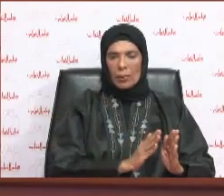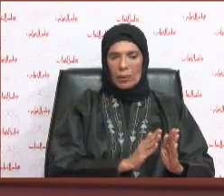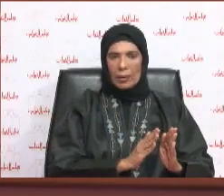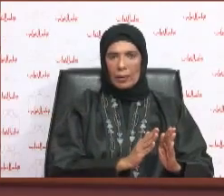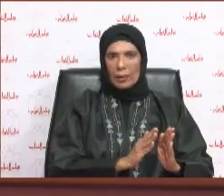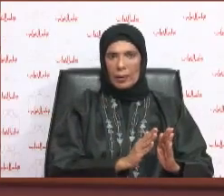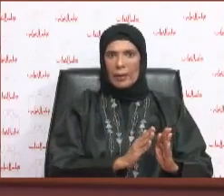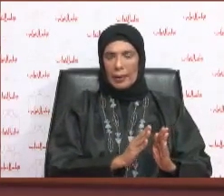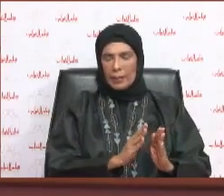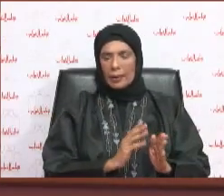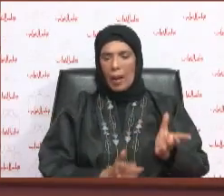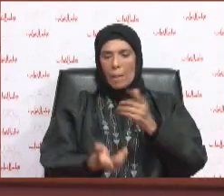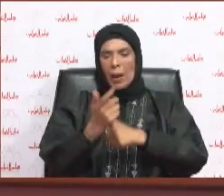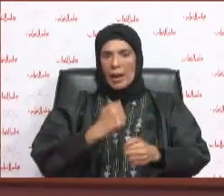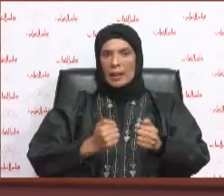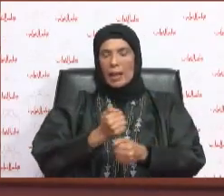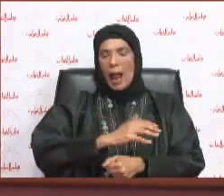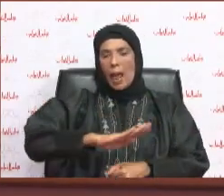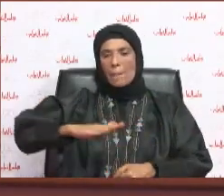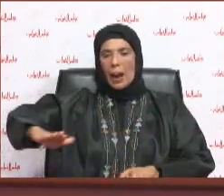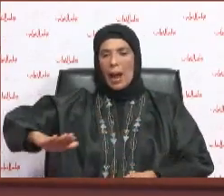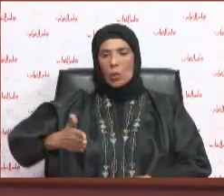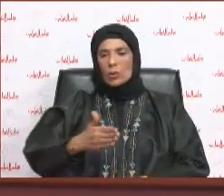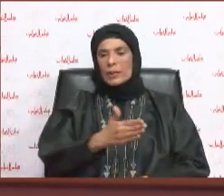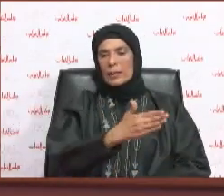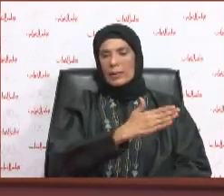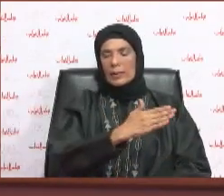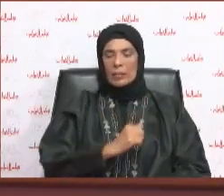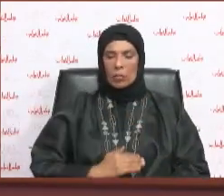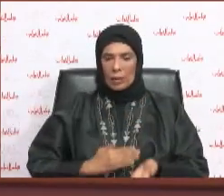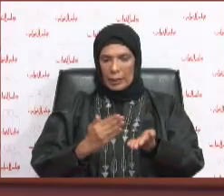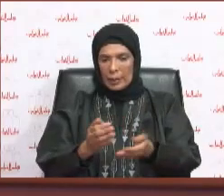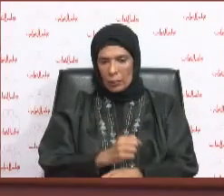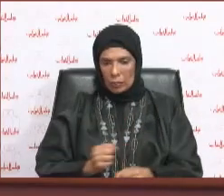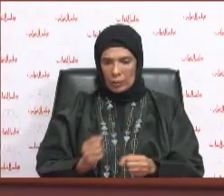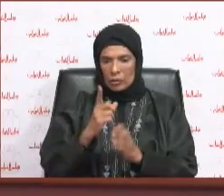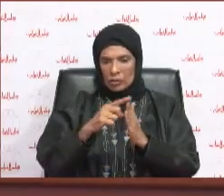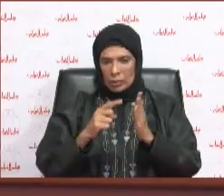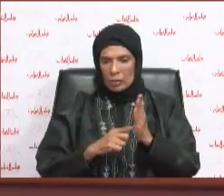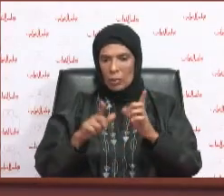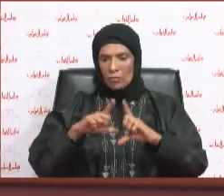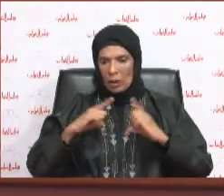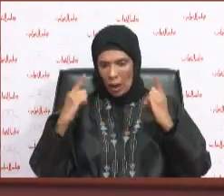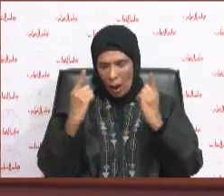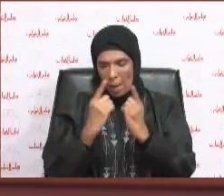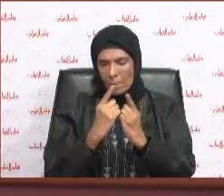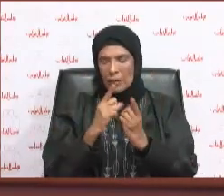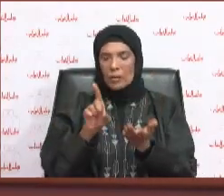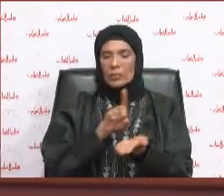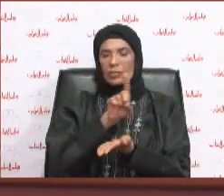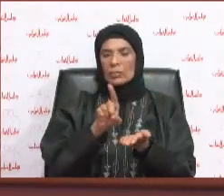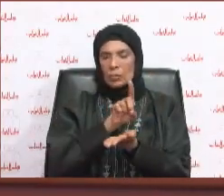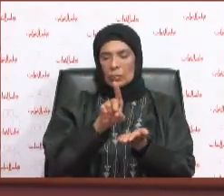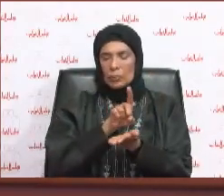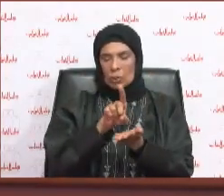واستغلال وحماية الثروة البحرية، للنظر في إحالتها مع المشروع بقانون إلى لجنة المرافق العامة والبيئة